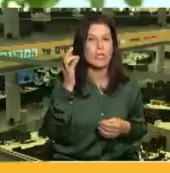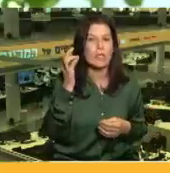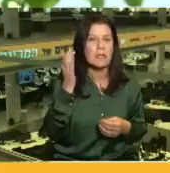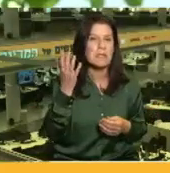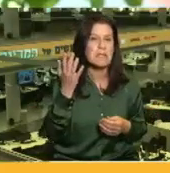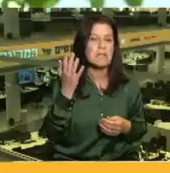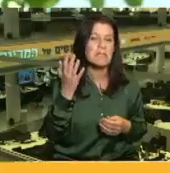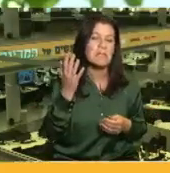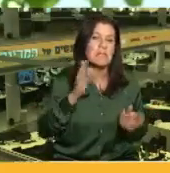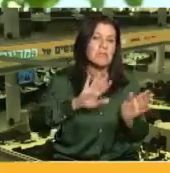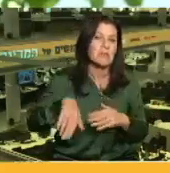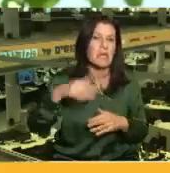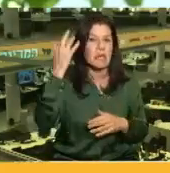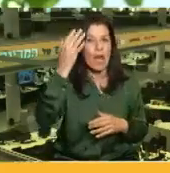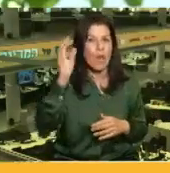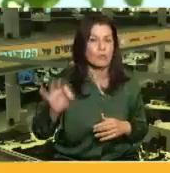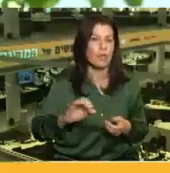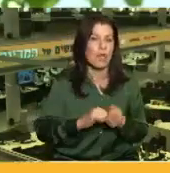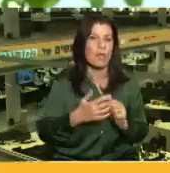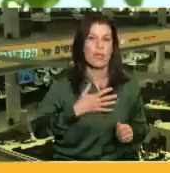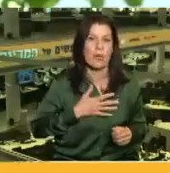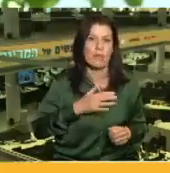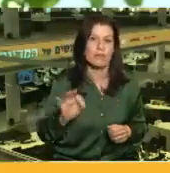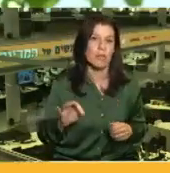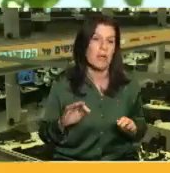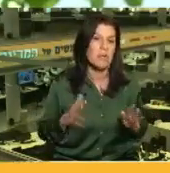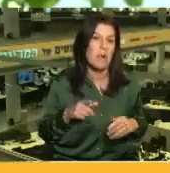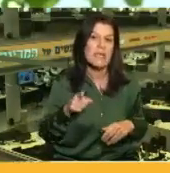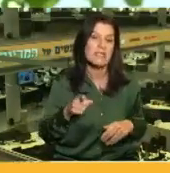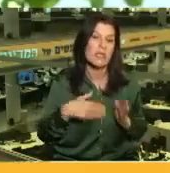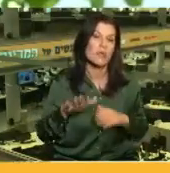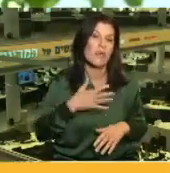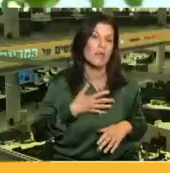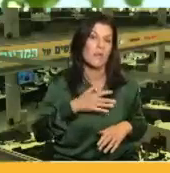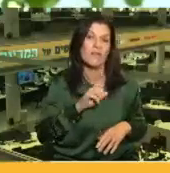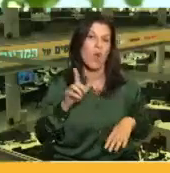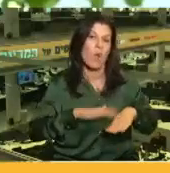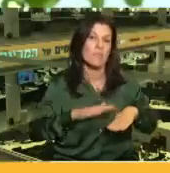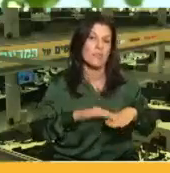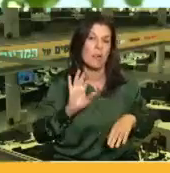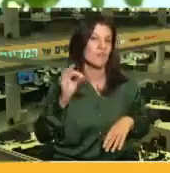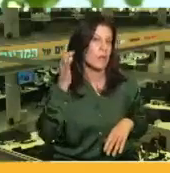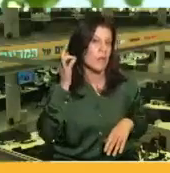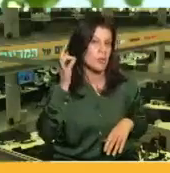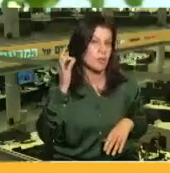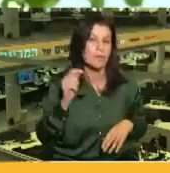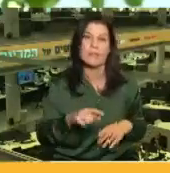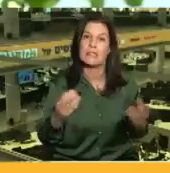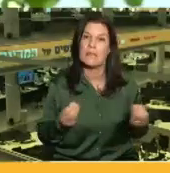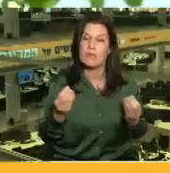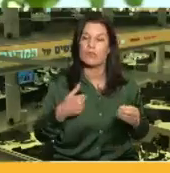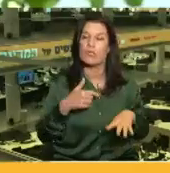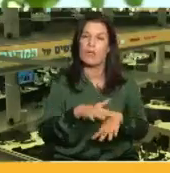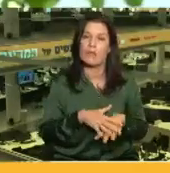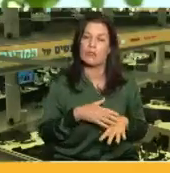לחלומות שלהן, אולי זה בכלל לא חלום, אולי זה תחביב, וזה לא מקצוע אצל נשים ויותר אצל גברים. וזה נגיד משהו שאני ממש מרגישה